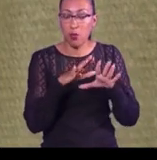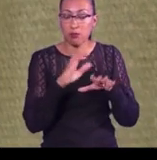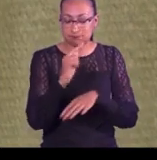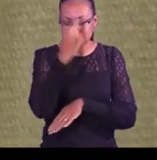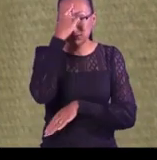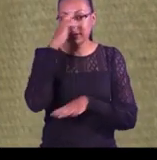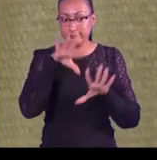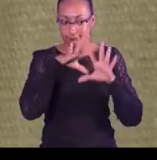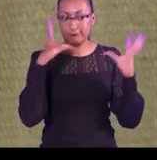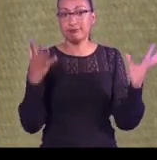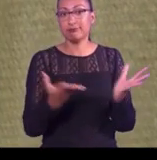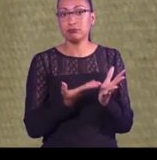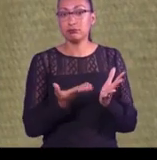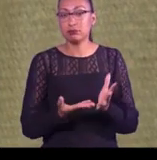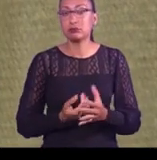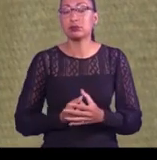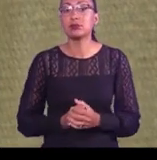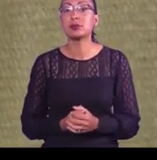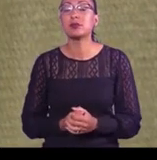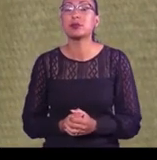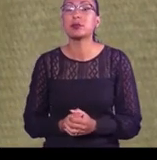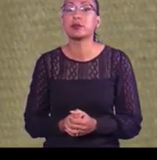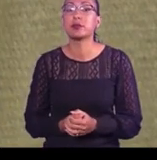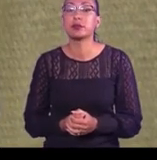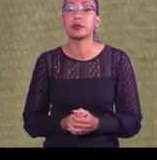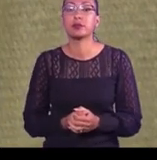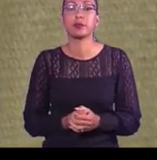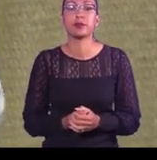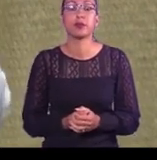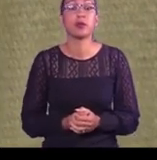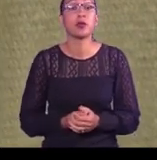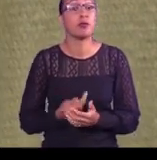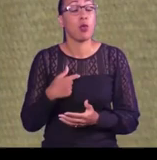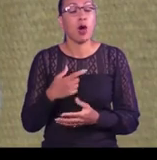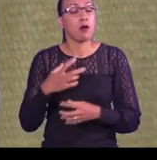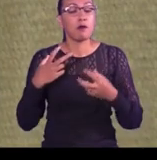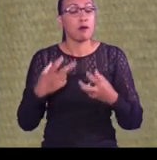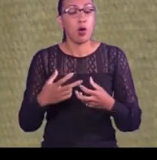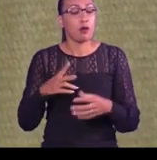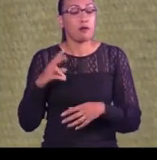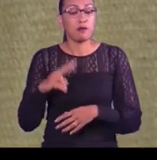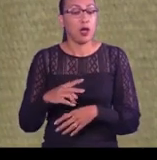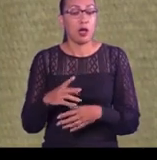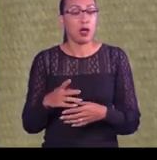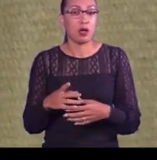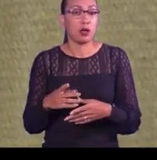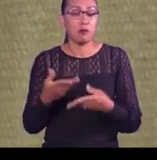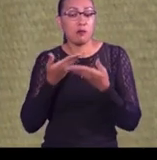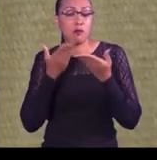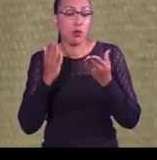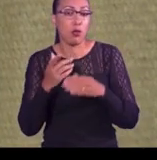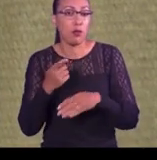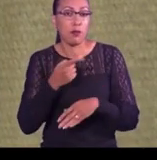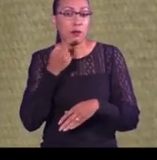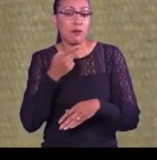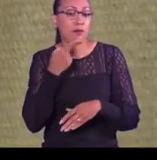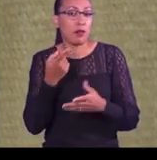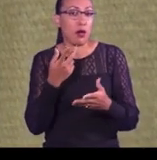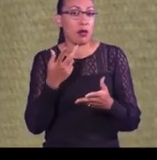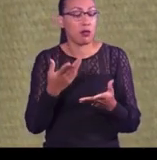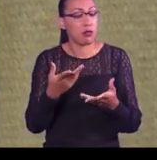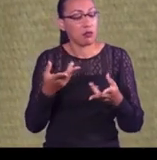pour cela que moi, j'aurais franchement franchi un pas et parlé d'habilitation.